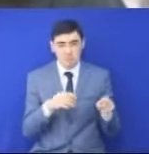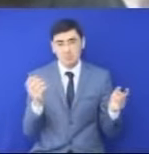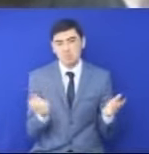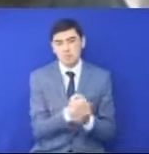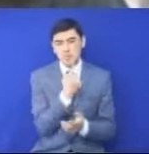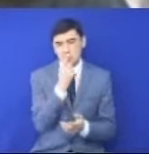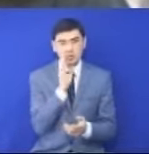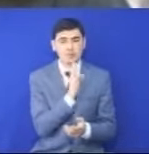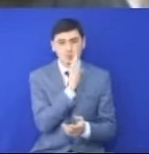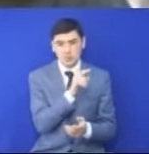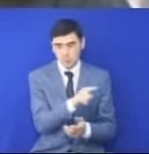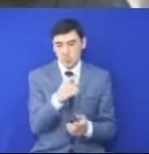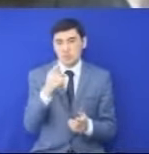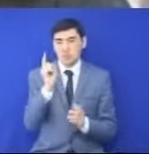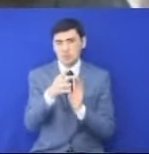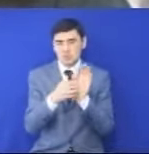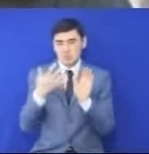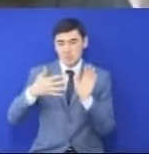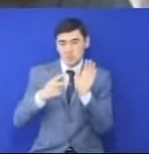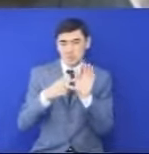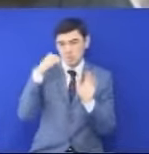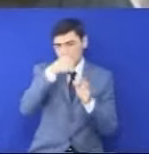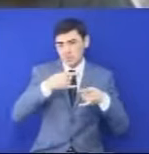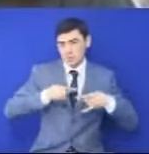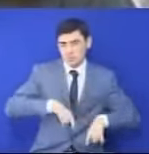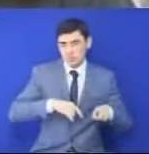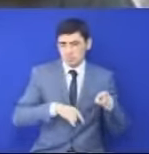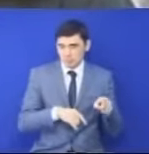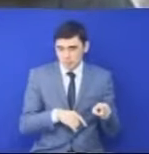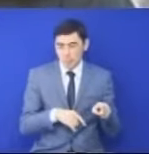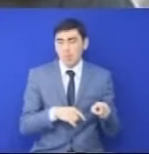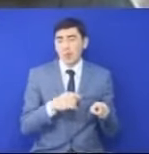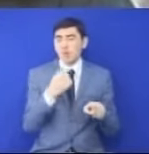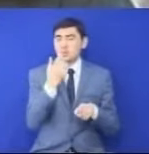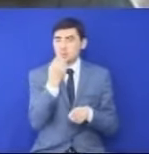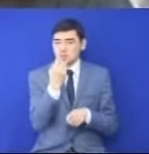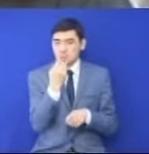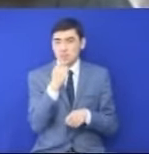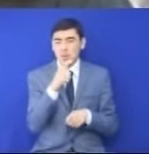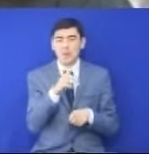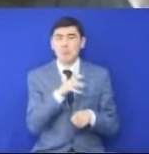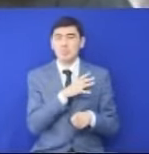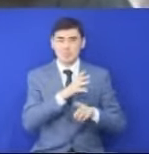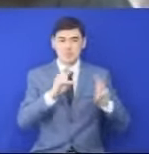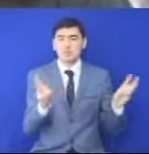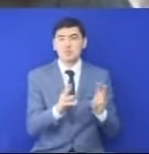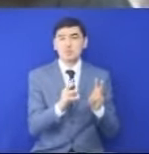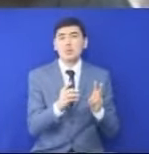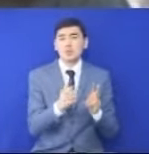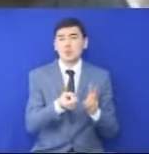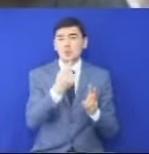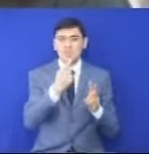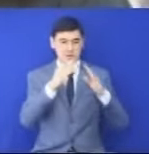женщины 57-го года рождения. Также установлено, что горела это